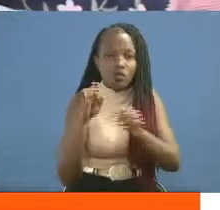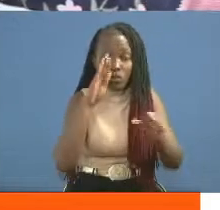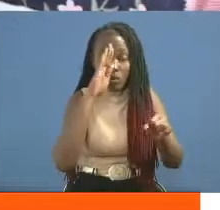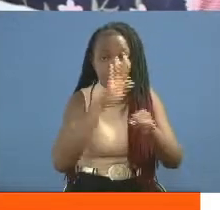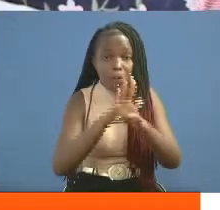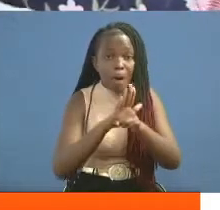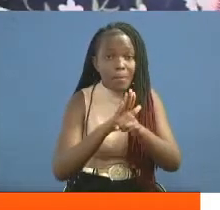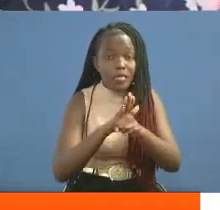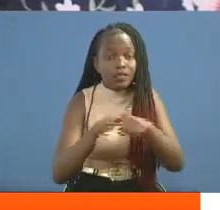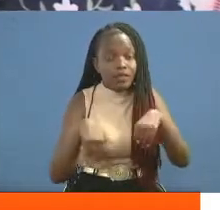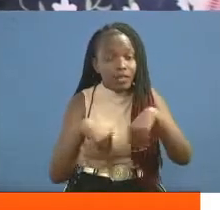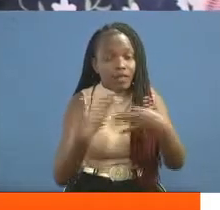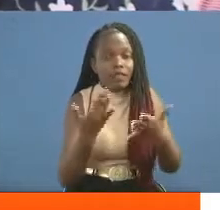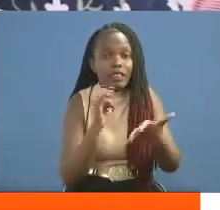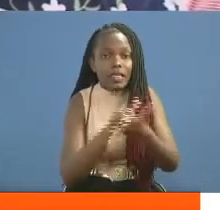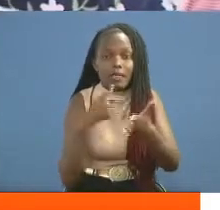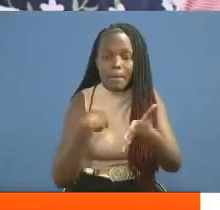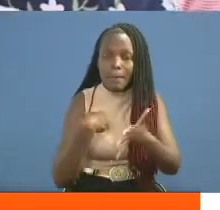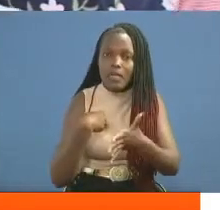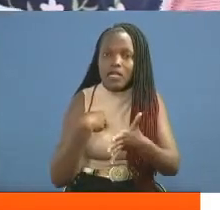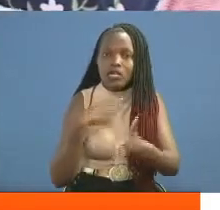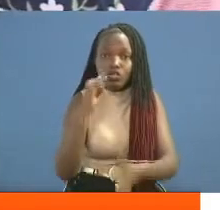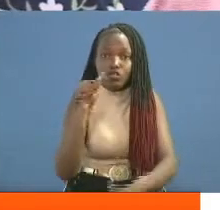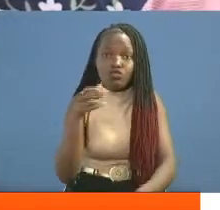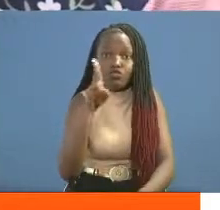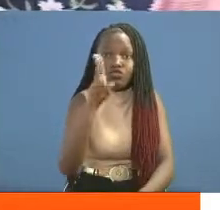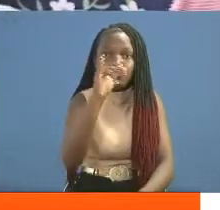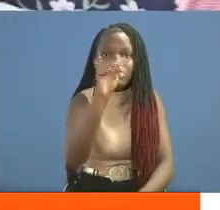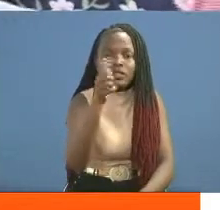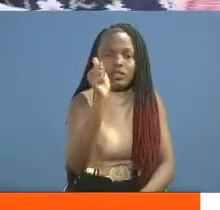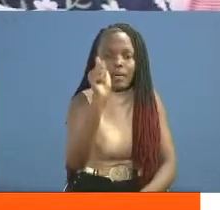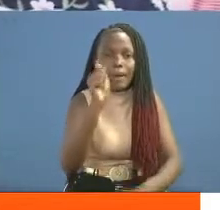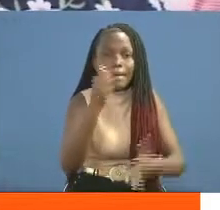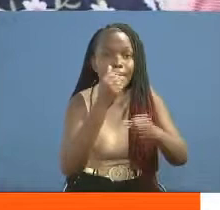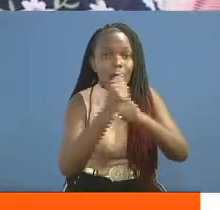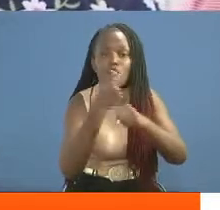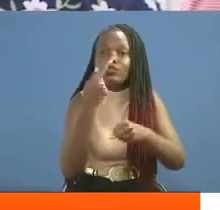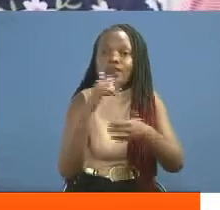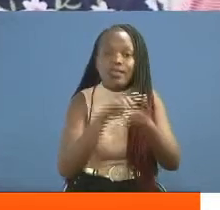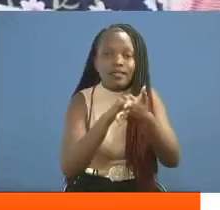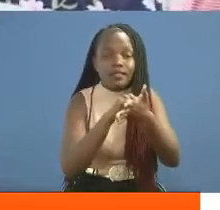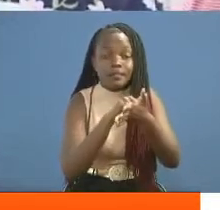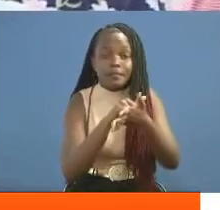zenye niliwaahidi ya kwamba nitakuwa Juja, nihakikisha ya kwamba